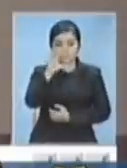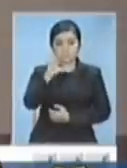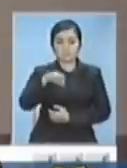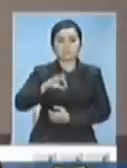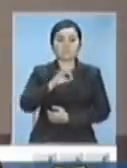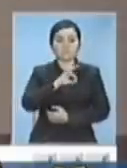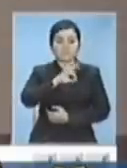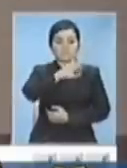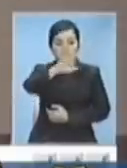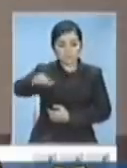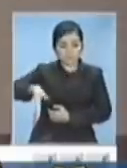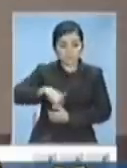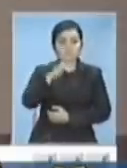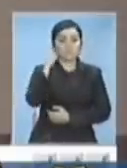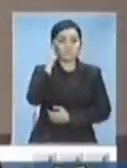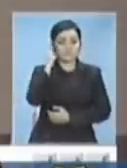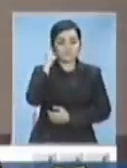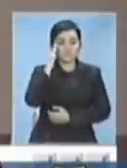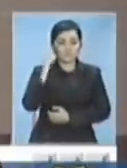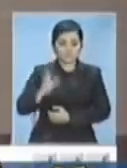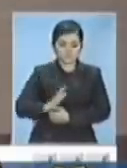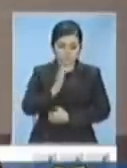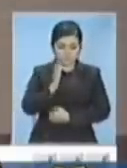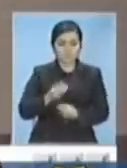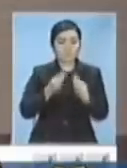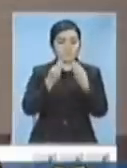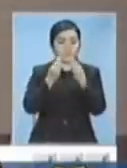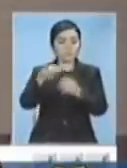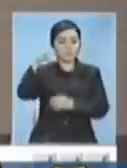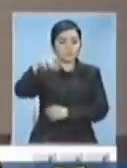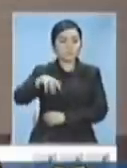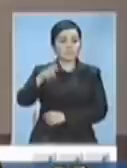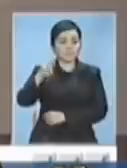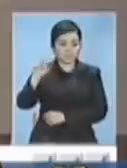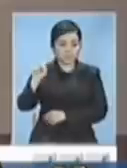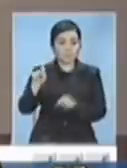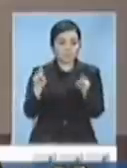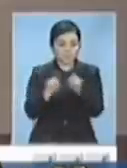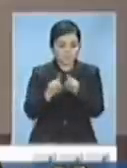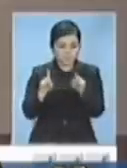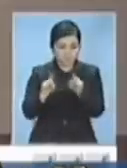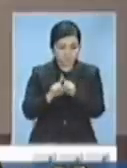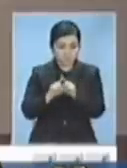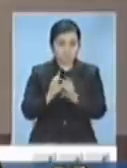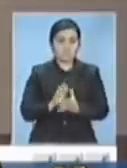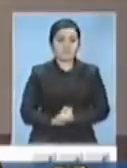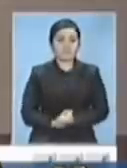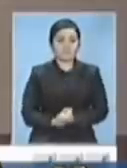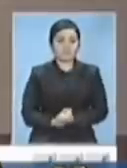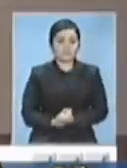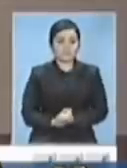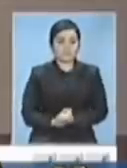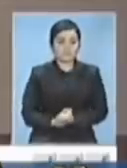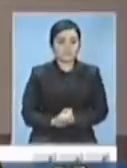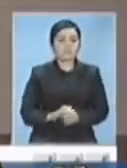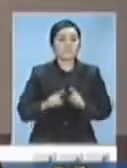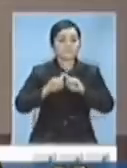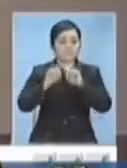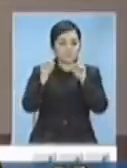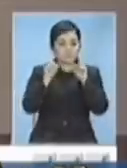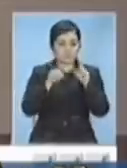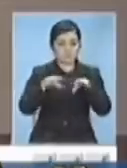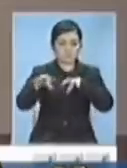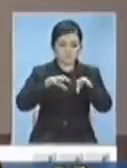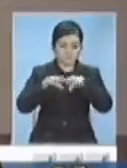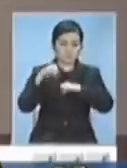การพิจารณาแต่งตั้งนั้นไม่พบข้อร้องเรียนใดๆจึงส่งให้กับเลขาธิการคณะรัฐมนตรีตรวจสอบคุณสมบัติ